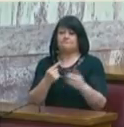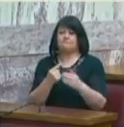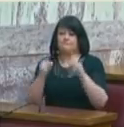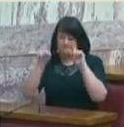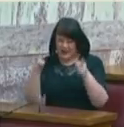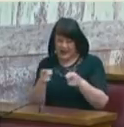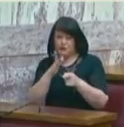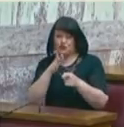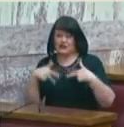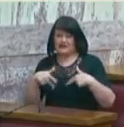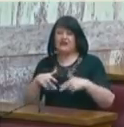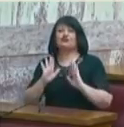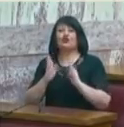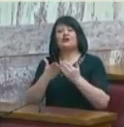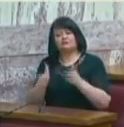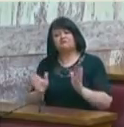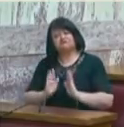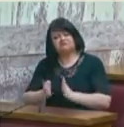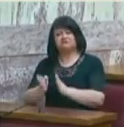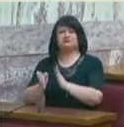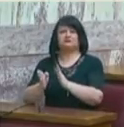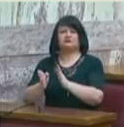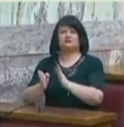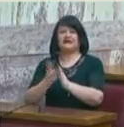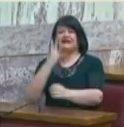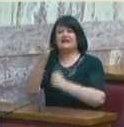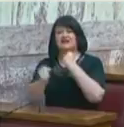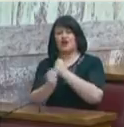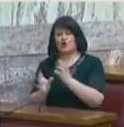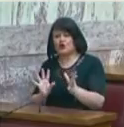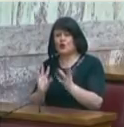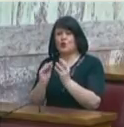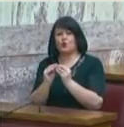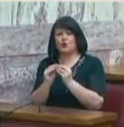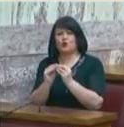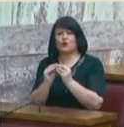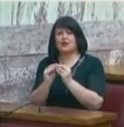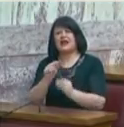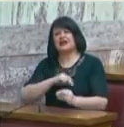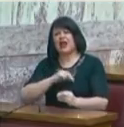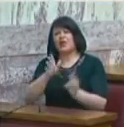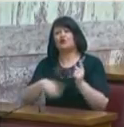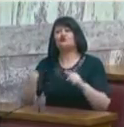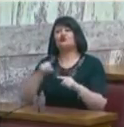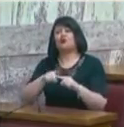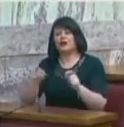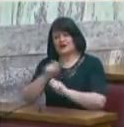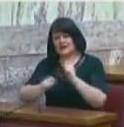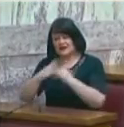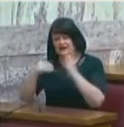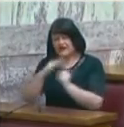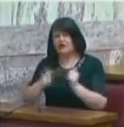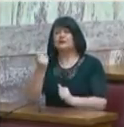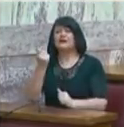μένει ανοιχτή και θα παραμείνει ανοιχτή και την επόμενη τετραετία για χάρη του ελληνικού λαού. Για να ανασυγκροτήσουμε την ελληνική